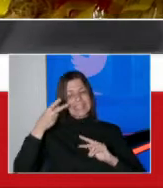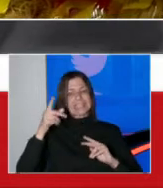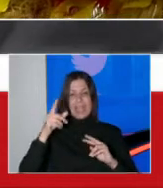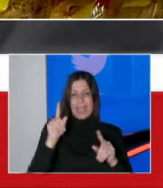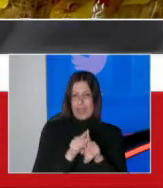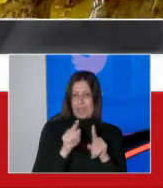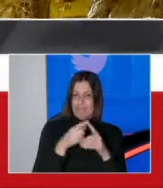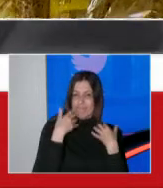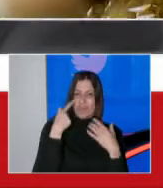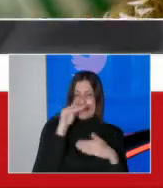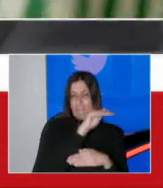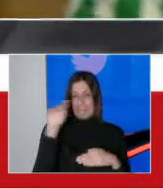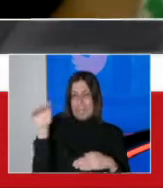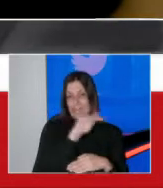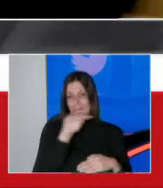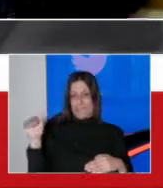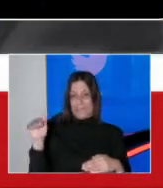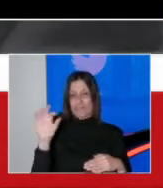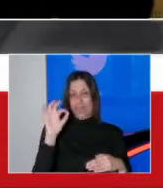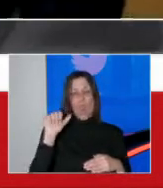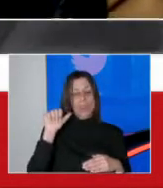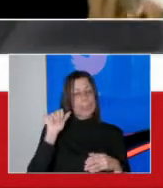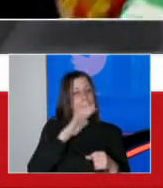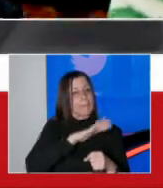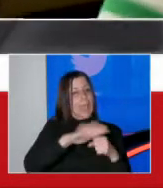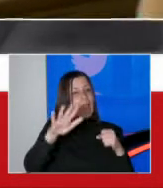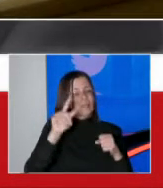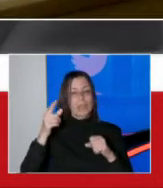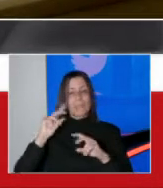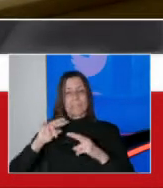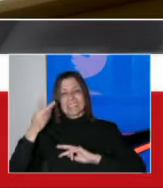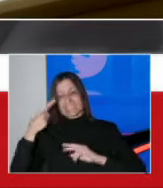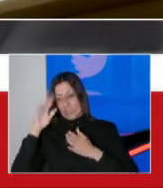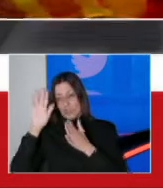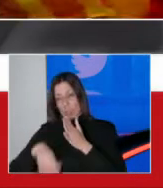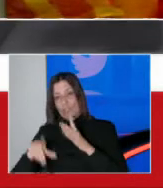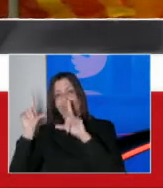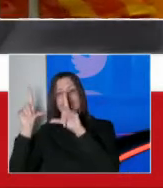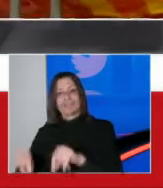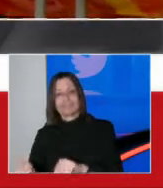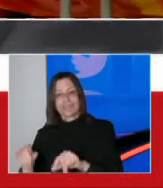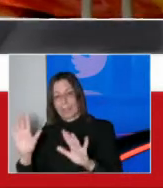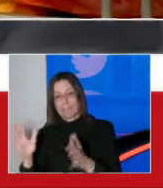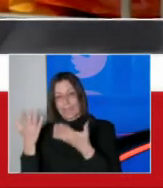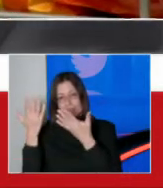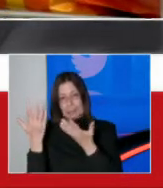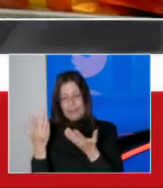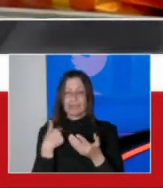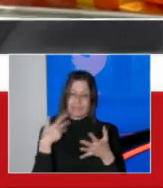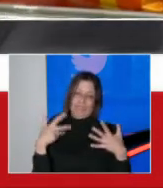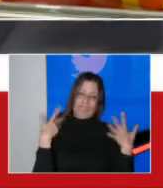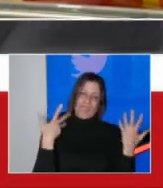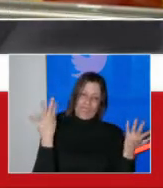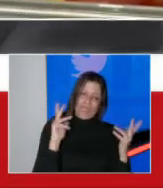עכשיו, שהמדפים של אוסם מלאים, ושהמדפים של הפסטות הזולות מתרוקנים במהרה. אנחנו שמחים